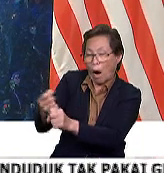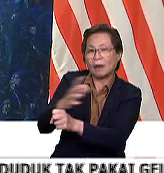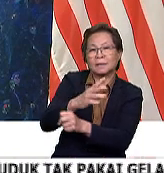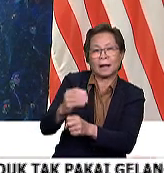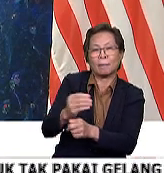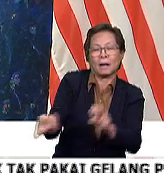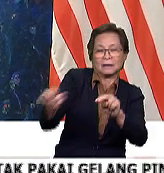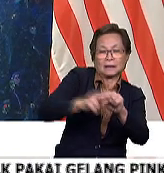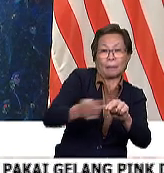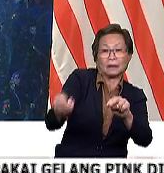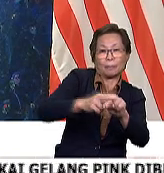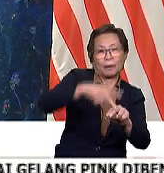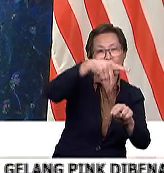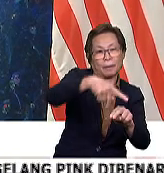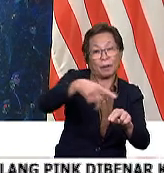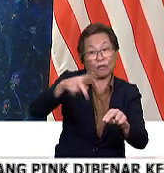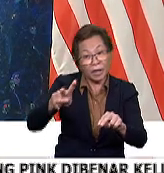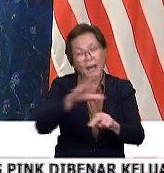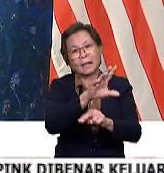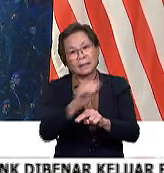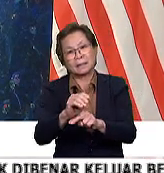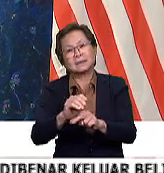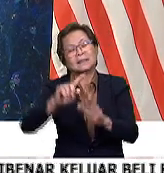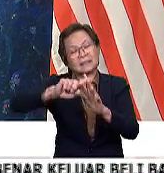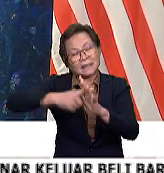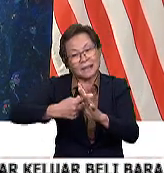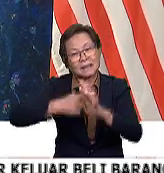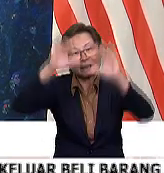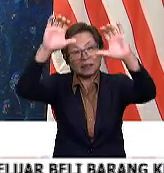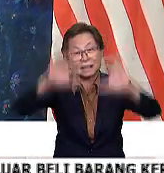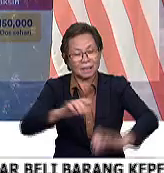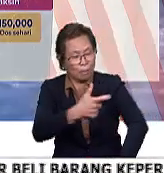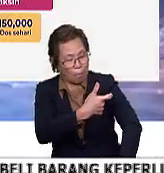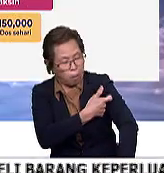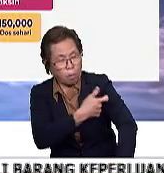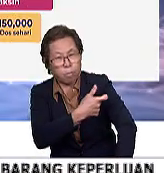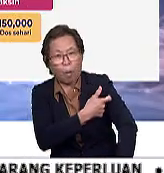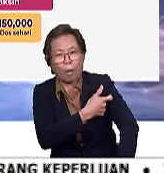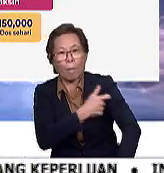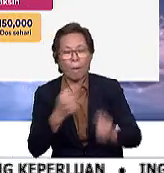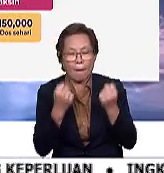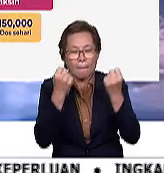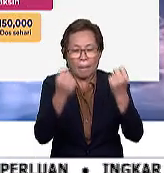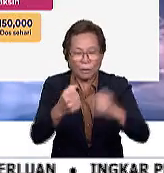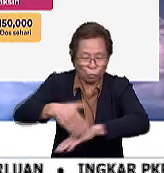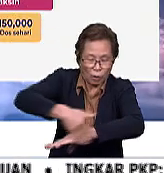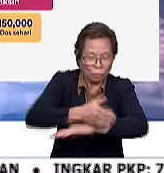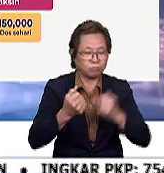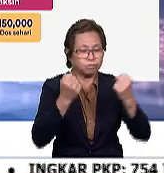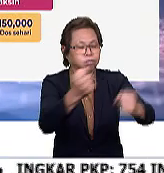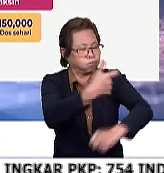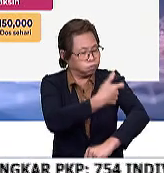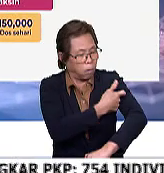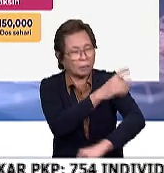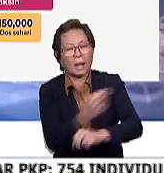pusat-pusat pemberian vaksin memperkenalkan keindahan pemberian secara Pandu lalu dan